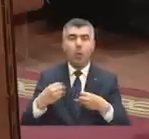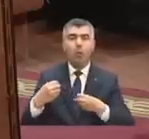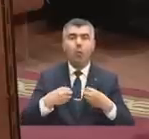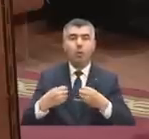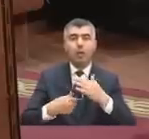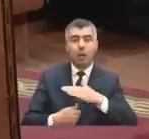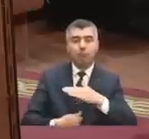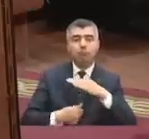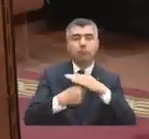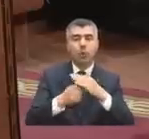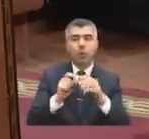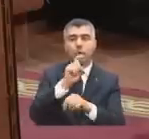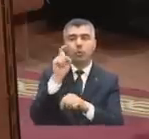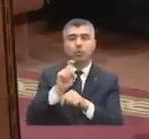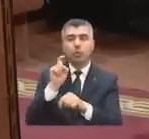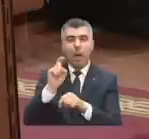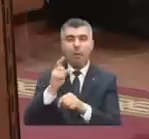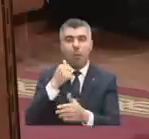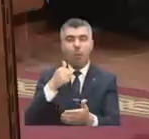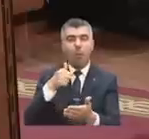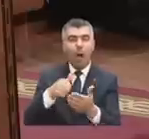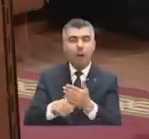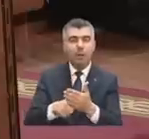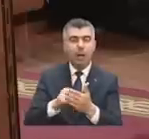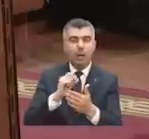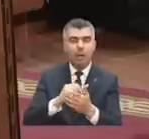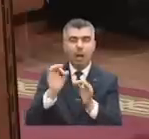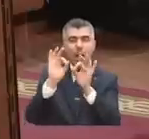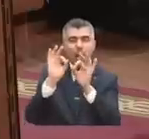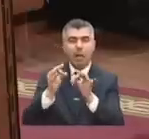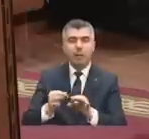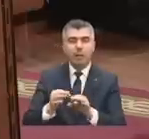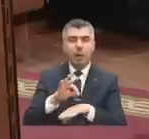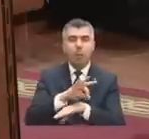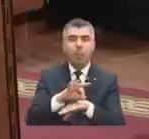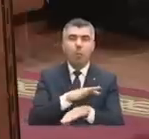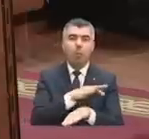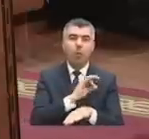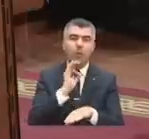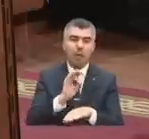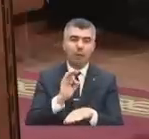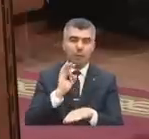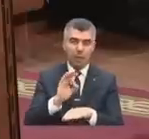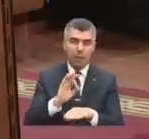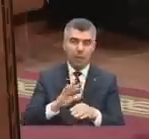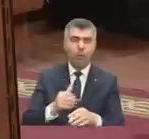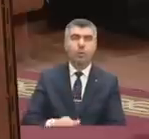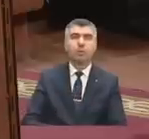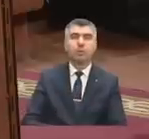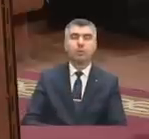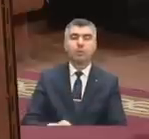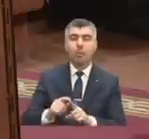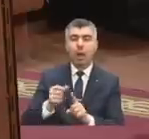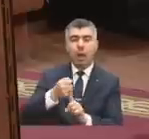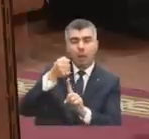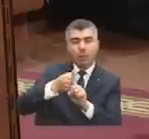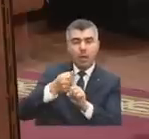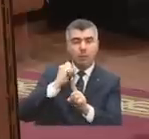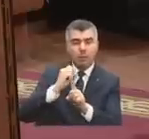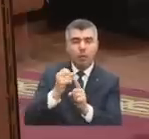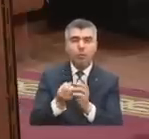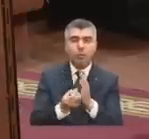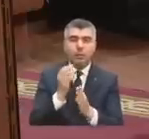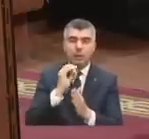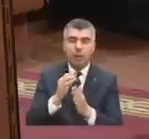التي تطلع اساسا بتتبع تطور عدد الموظفين وحركات وحركاتهم العمل على انصاء